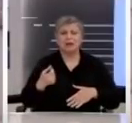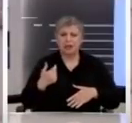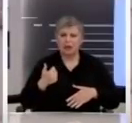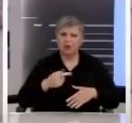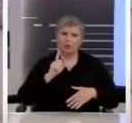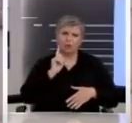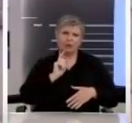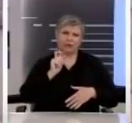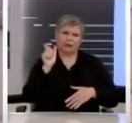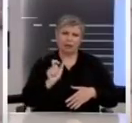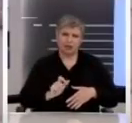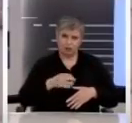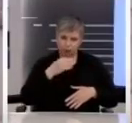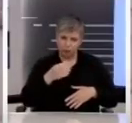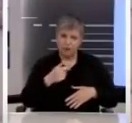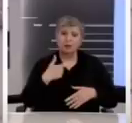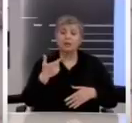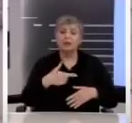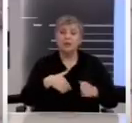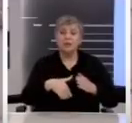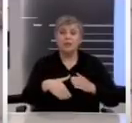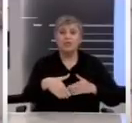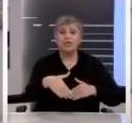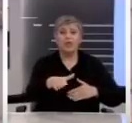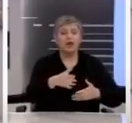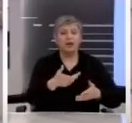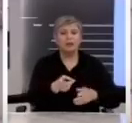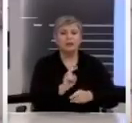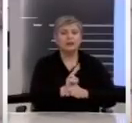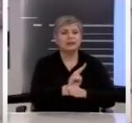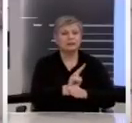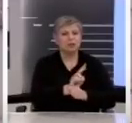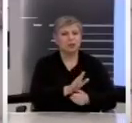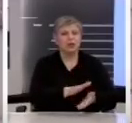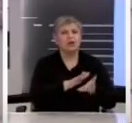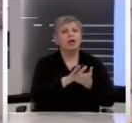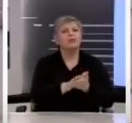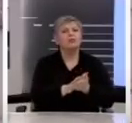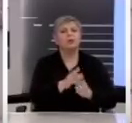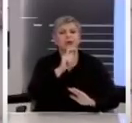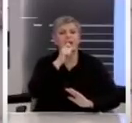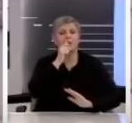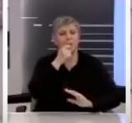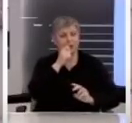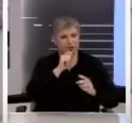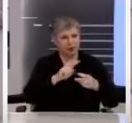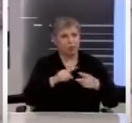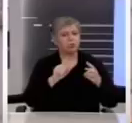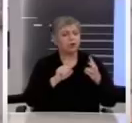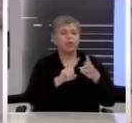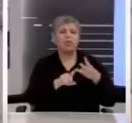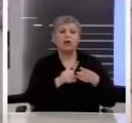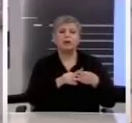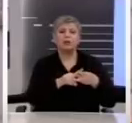Γεννηματά, την πρόθεσή σας να καταθέσετε ένα έγγραφο ειδικού χειρισμού και δύο έγγραφα των αποφάσεων του